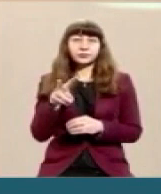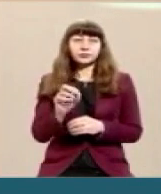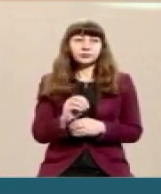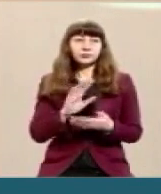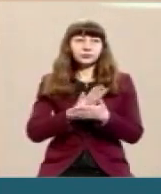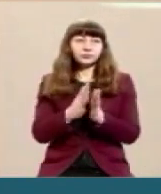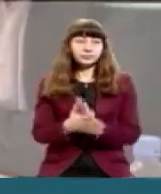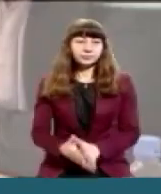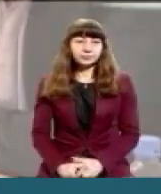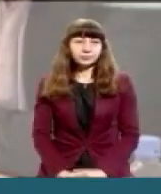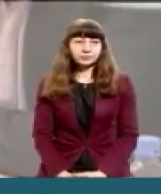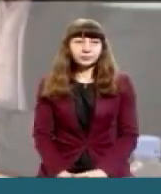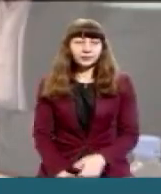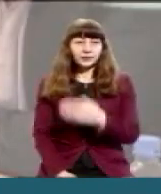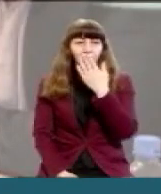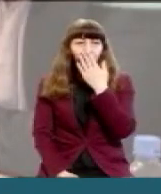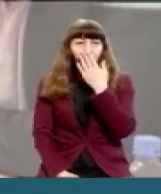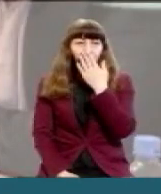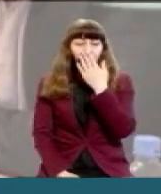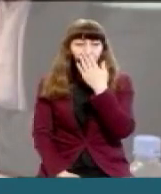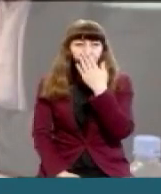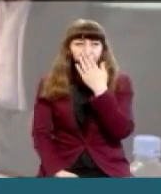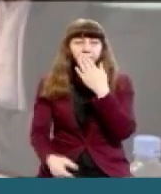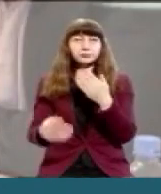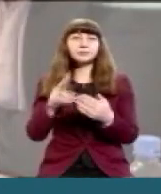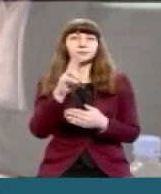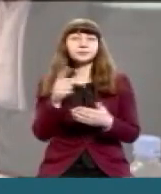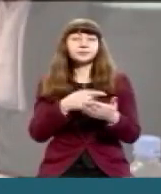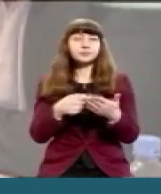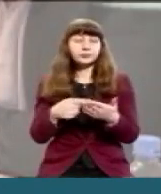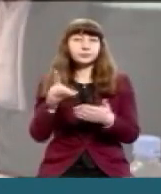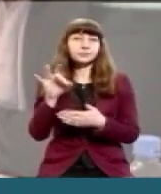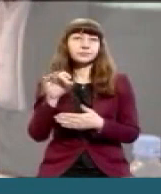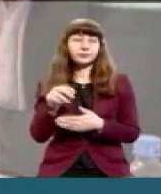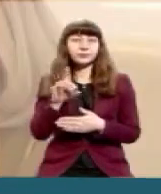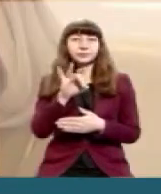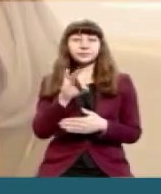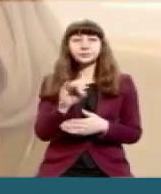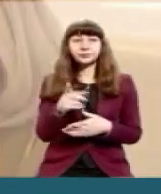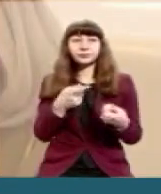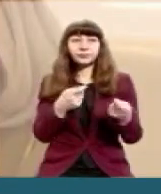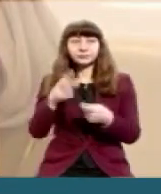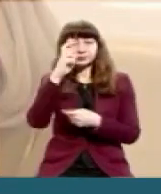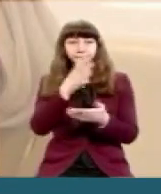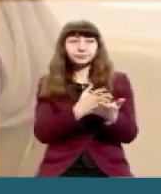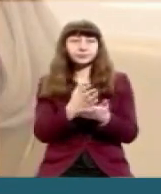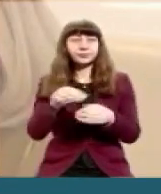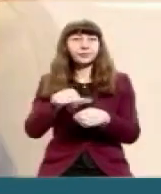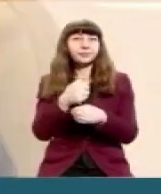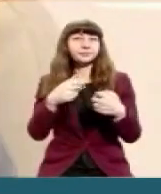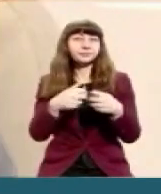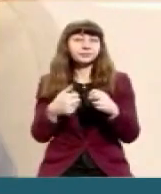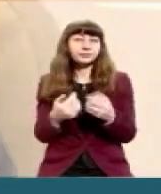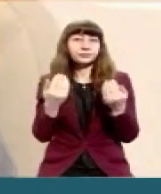вырос на 1%. Как отметил Асхат Искендиров, руководитель Департамента по делам государственной службы, одной из главных проблем на сегодня